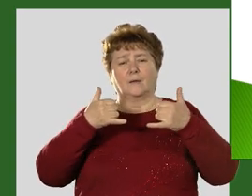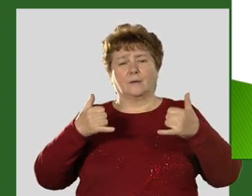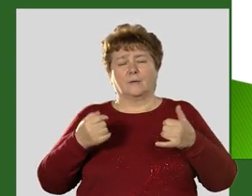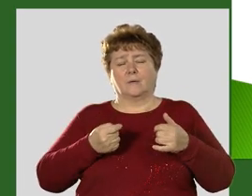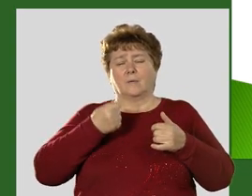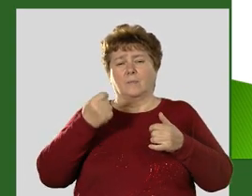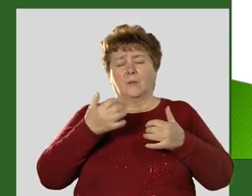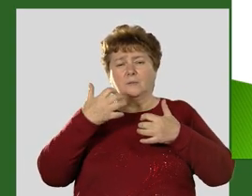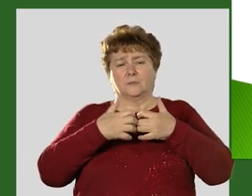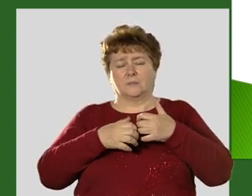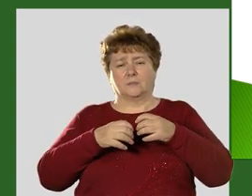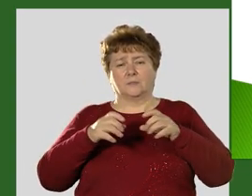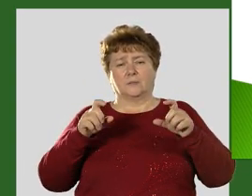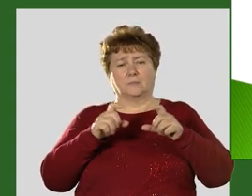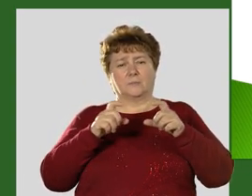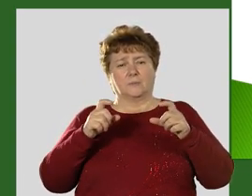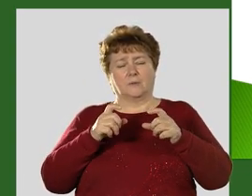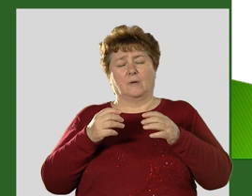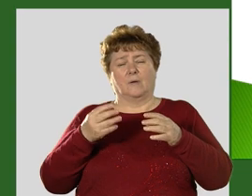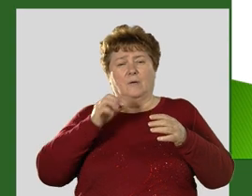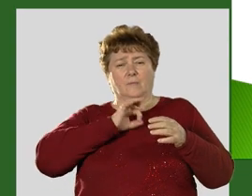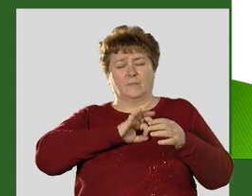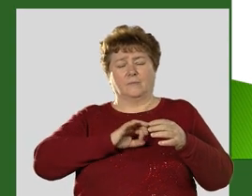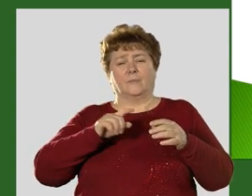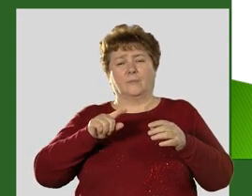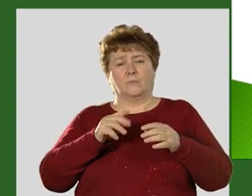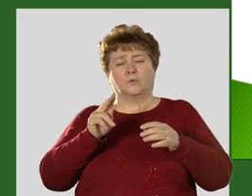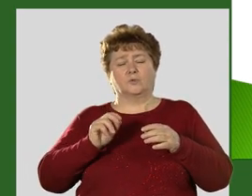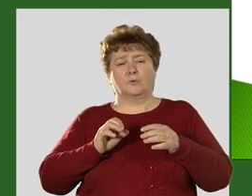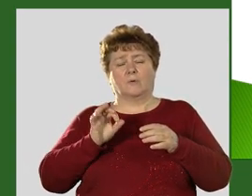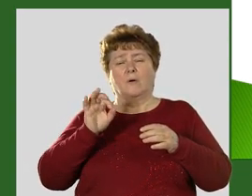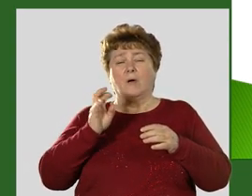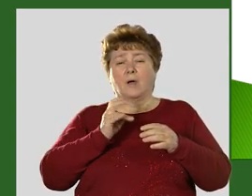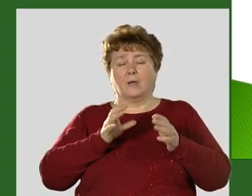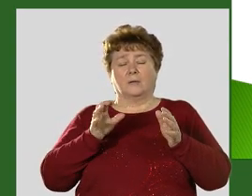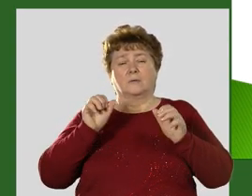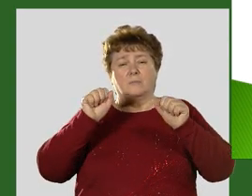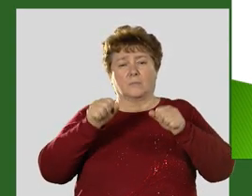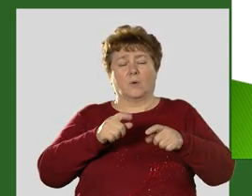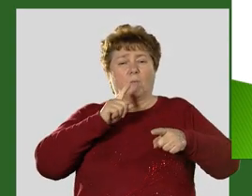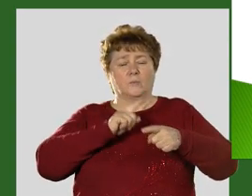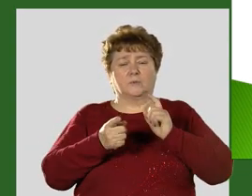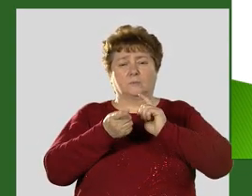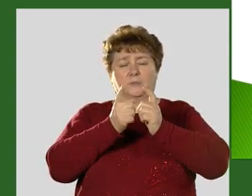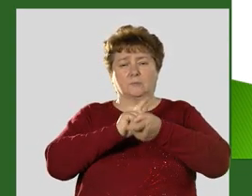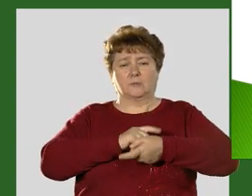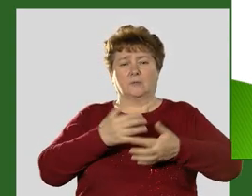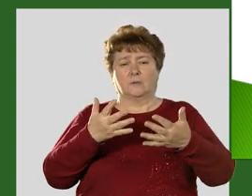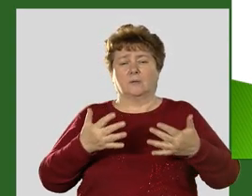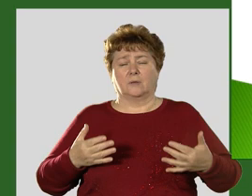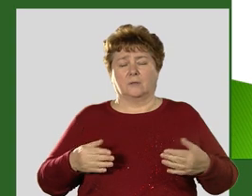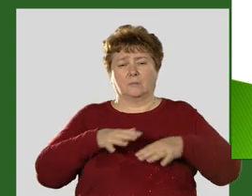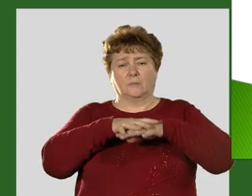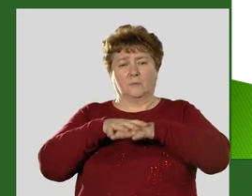Развитие малых и средних предприятий выгодно уже потому, что они способны к быстрым изменениям